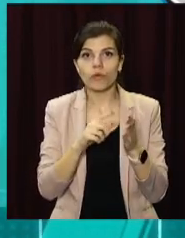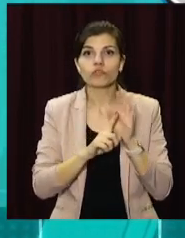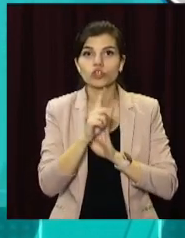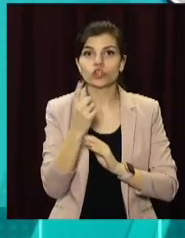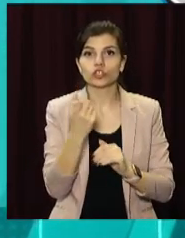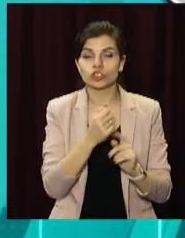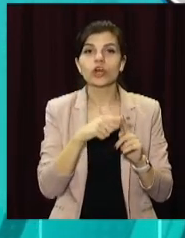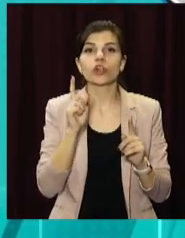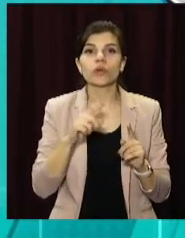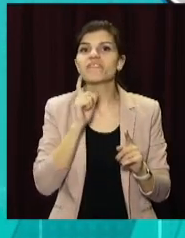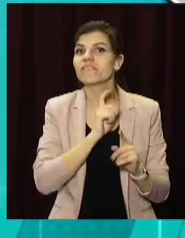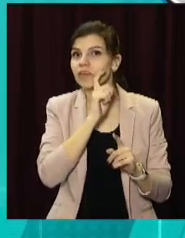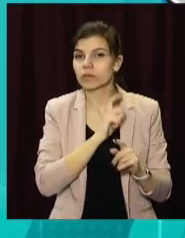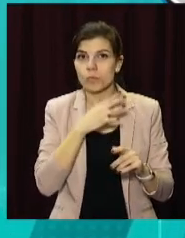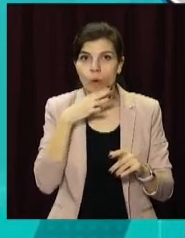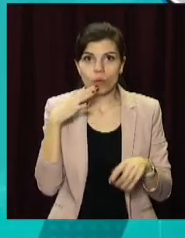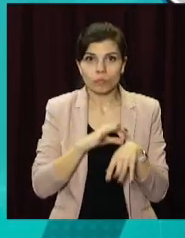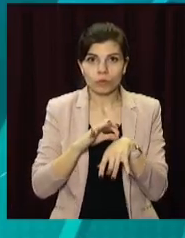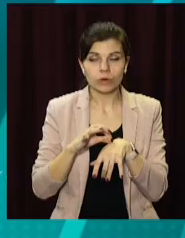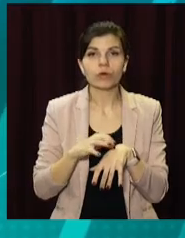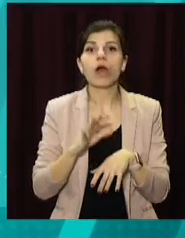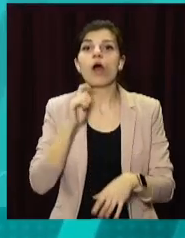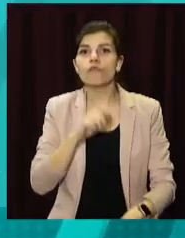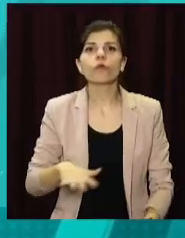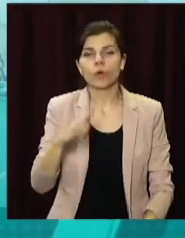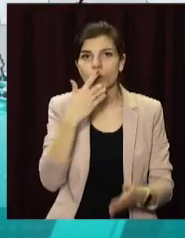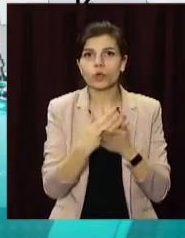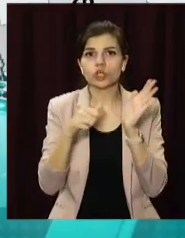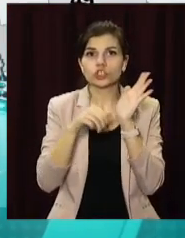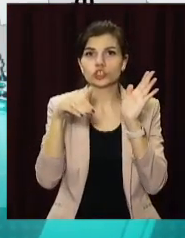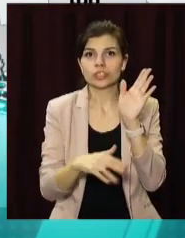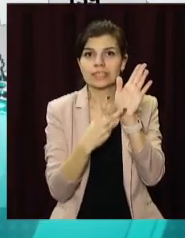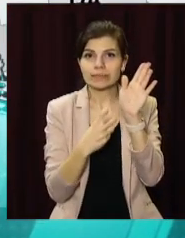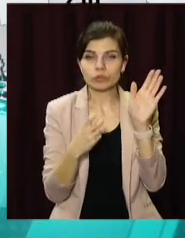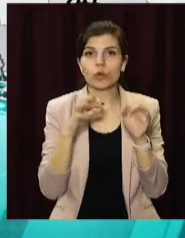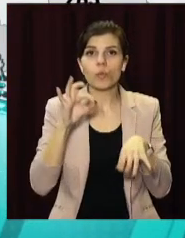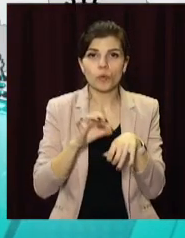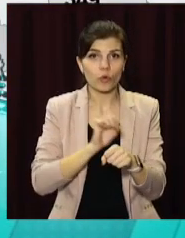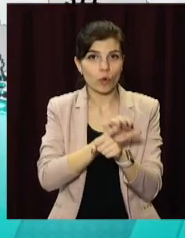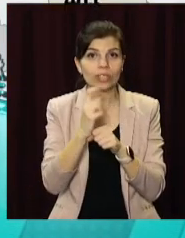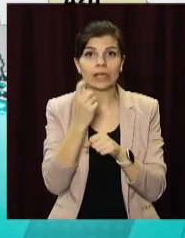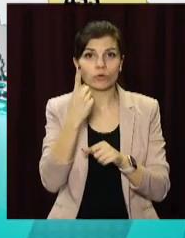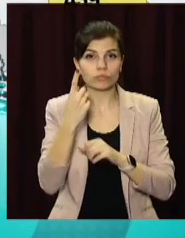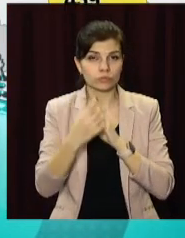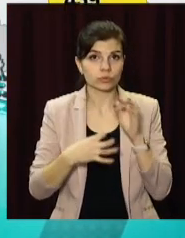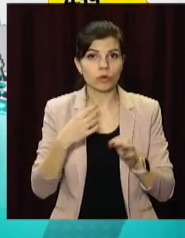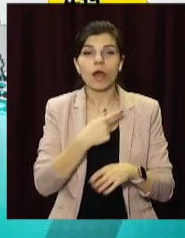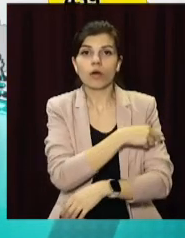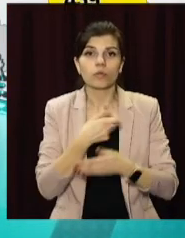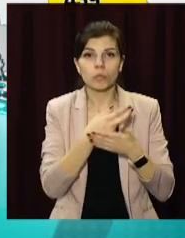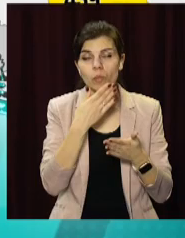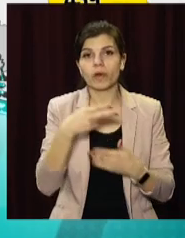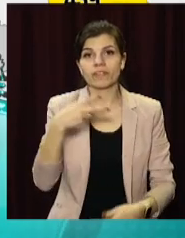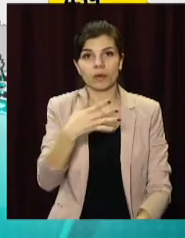тижня і Вінниччина. Загалом в Україні діагностували понад 6700 випадків коронавірусу. Ушпиталили майже 2,5